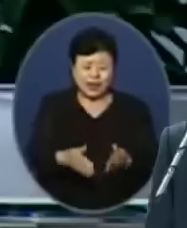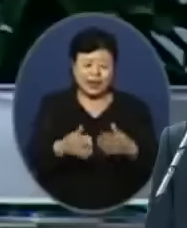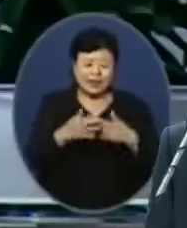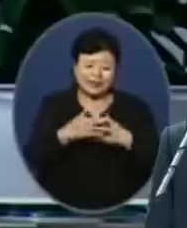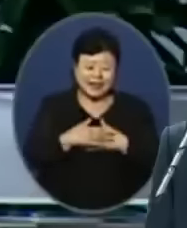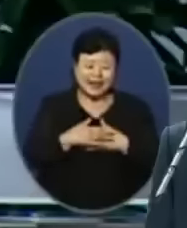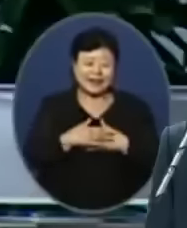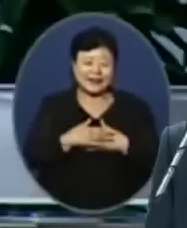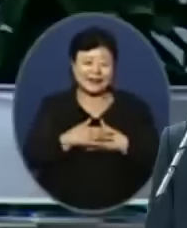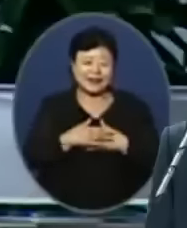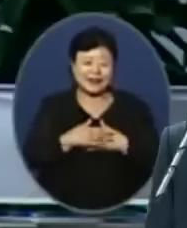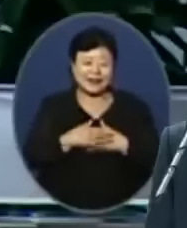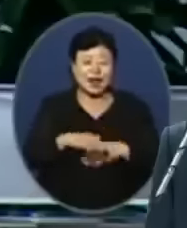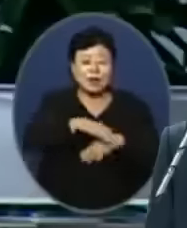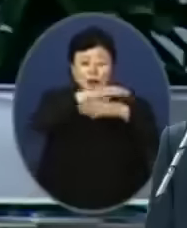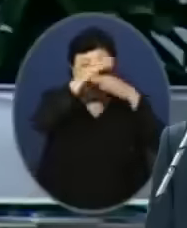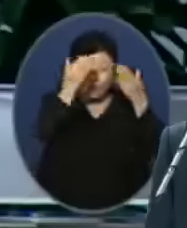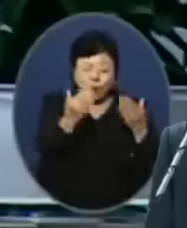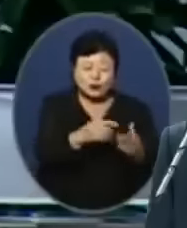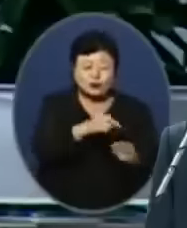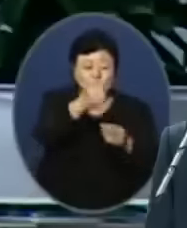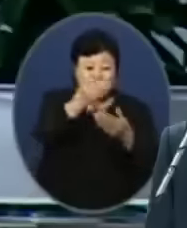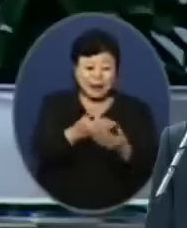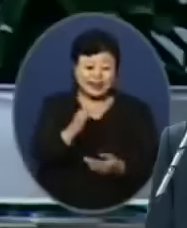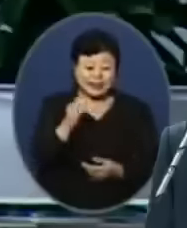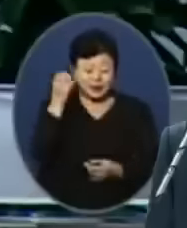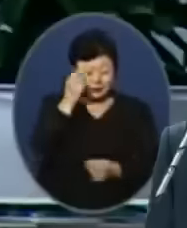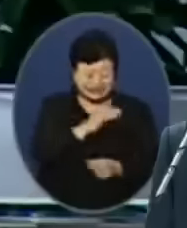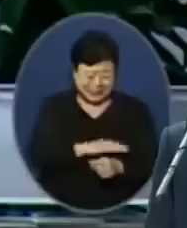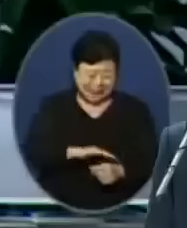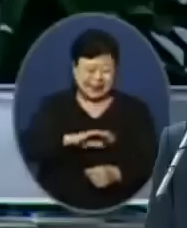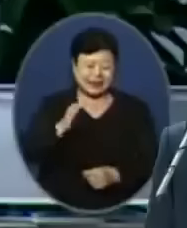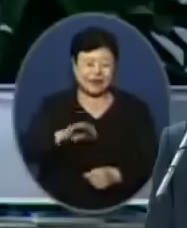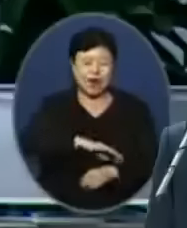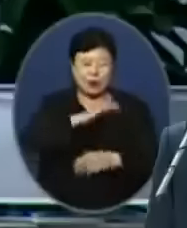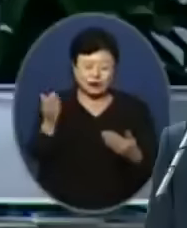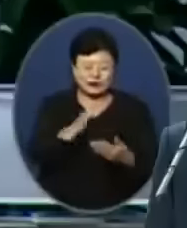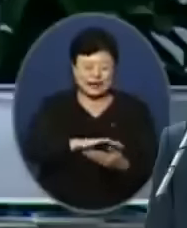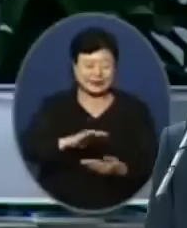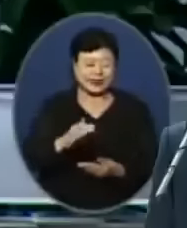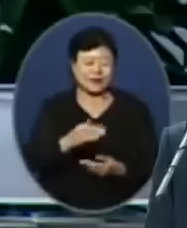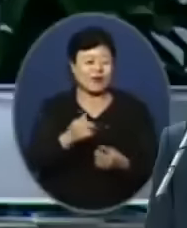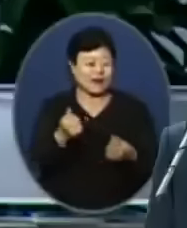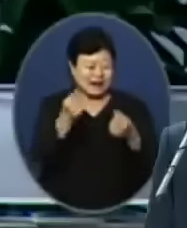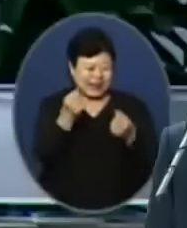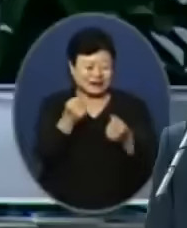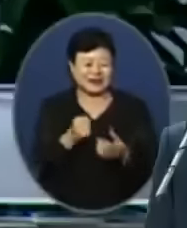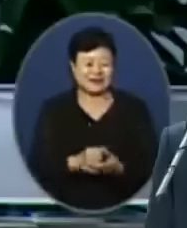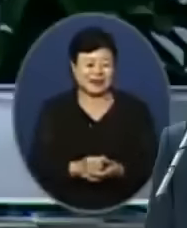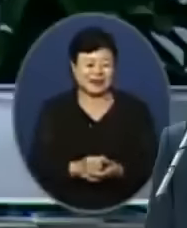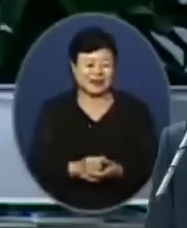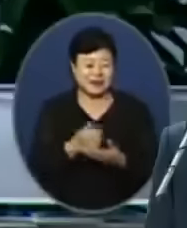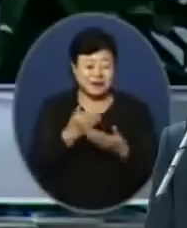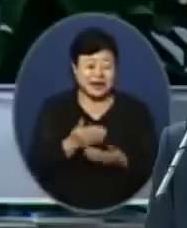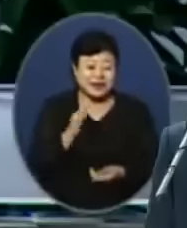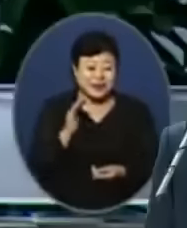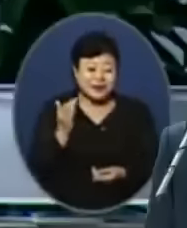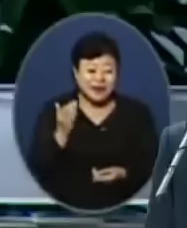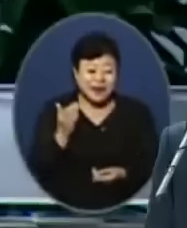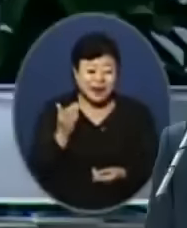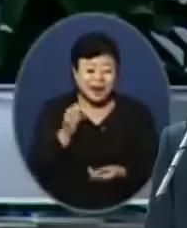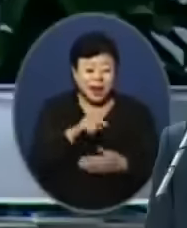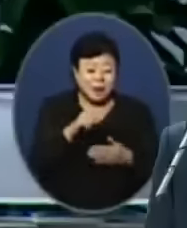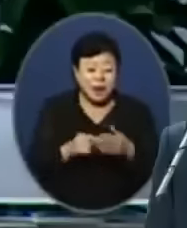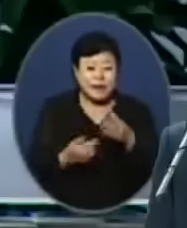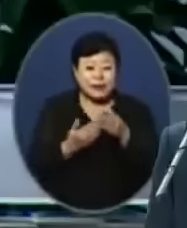내 전인이 구원을 받는구나, 영혼이 잘되고 범사에 잘되며 강건하게 되는구나, 그것이